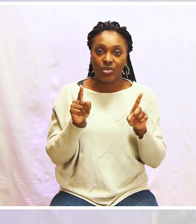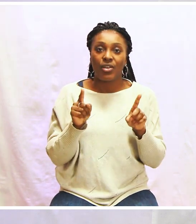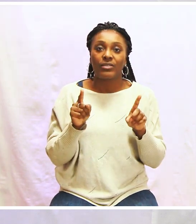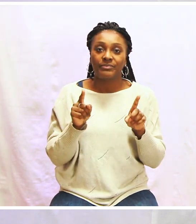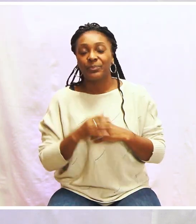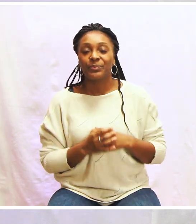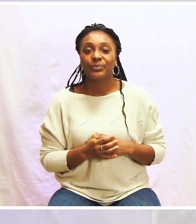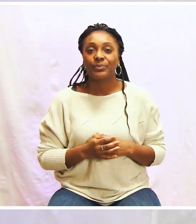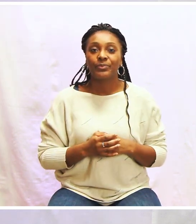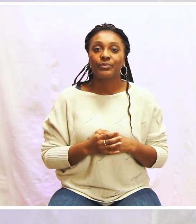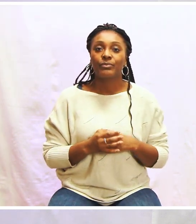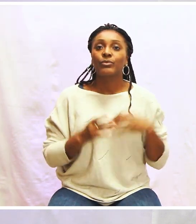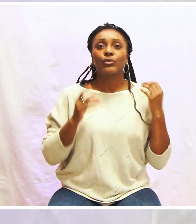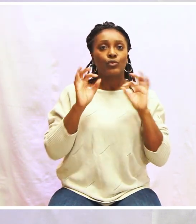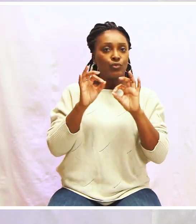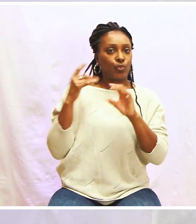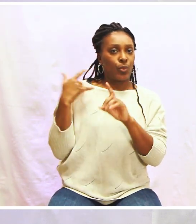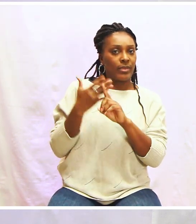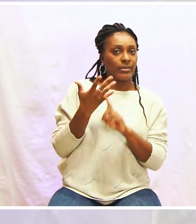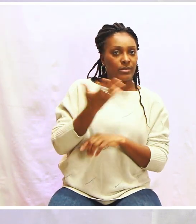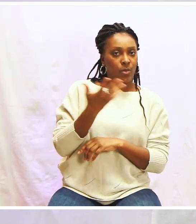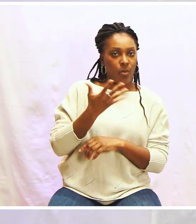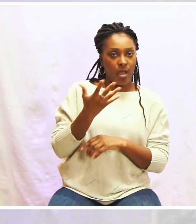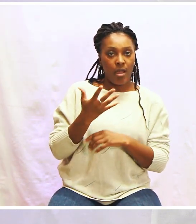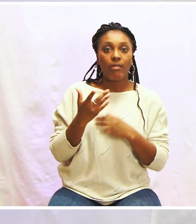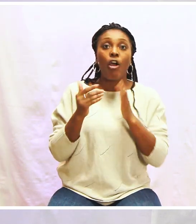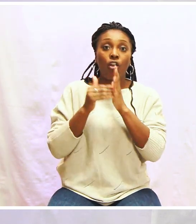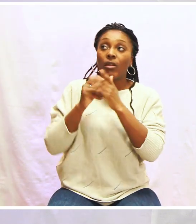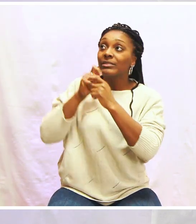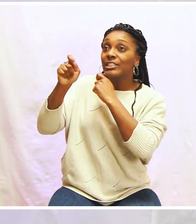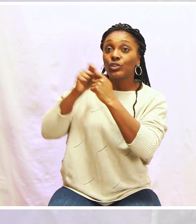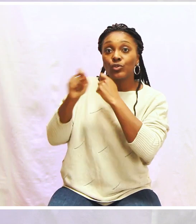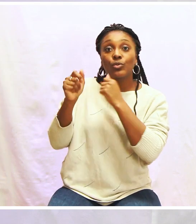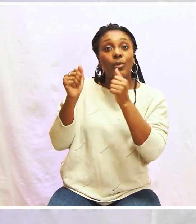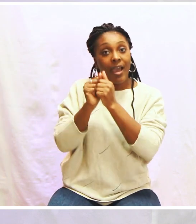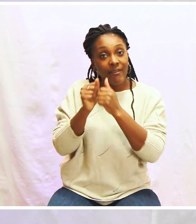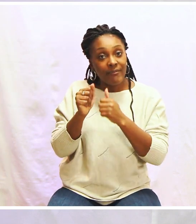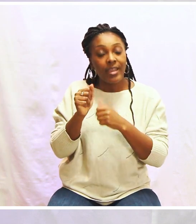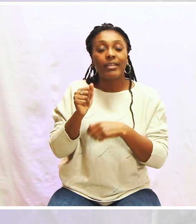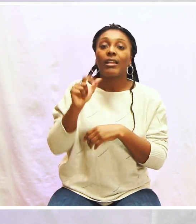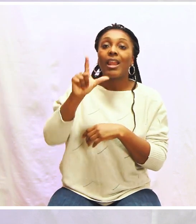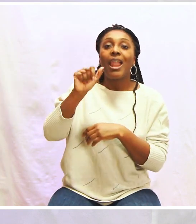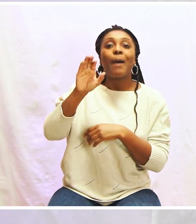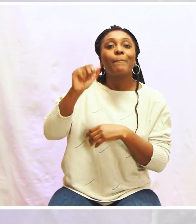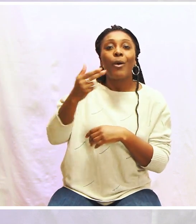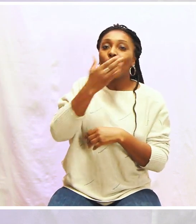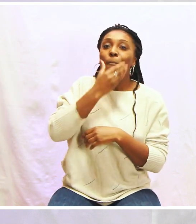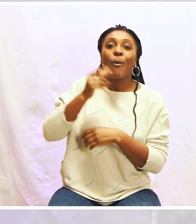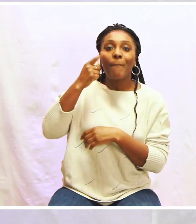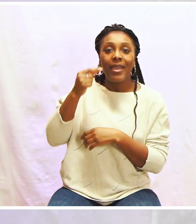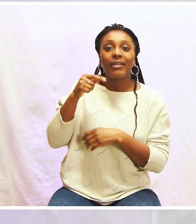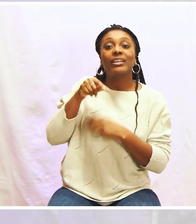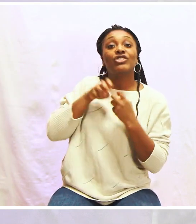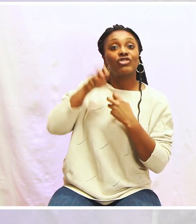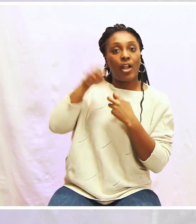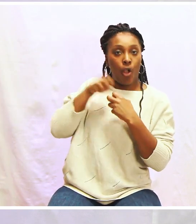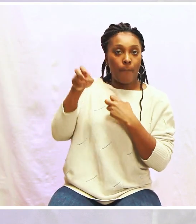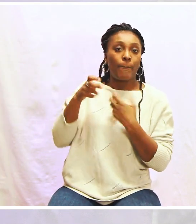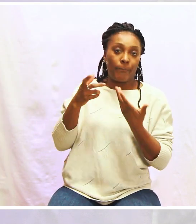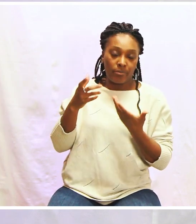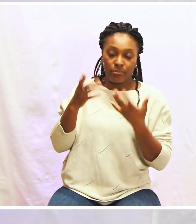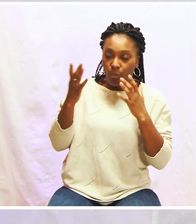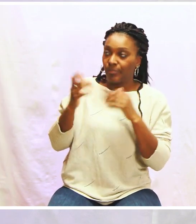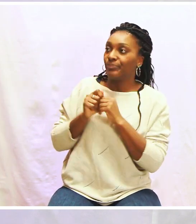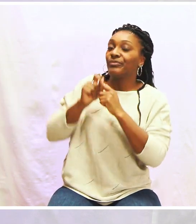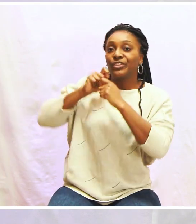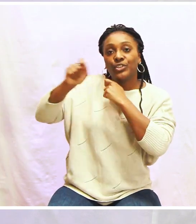Juste pour remettre dans son contexte, donc on a encore un échange entre le beau-père, Laban, et son gendre, Jacob. Et